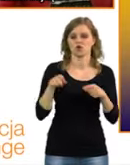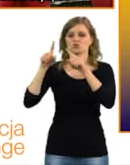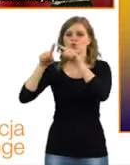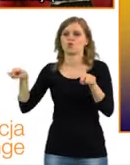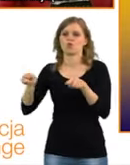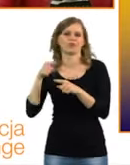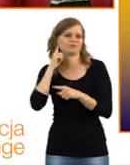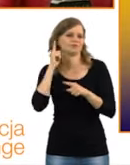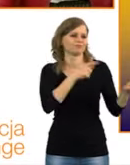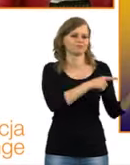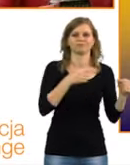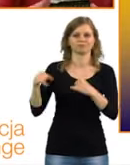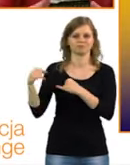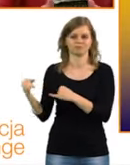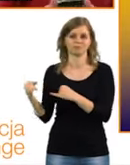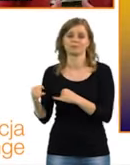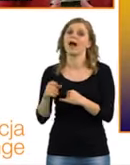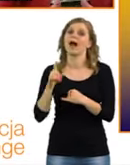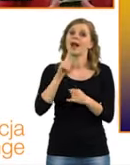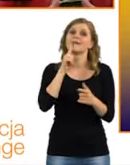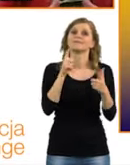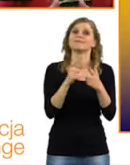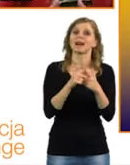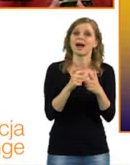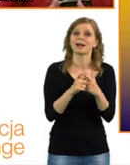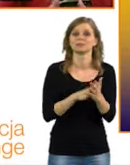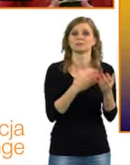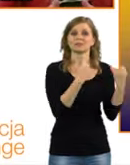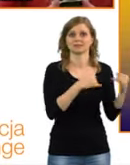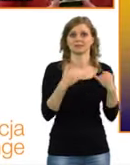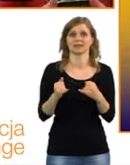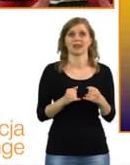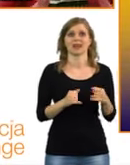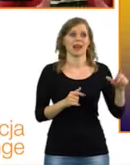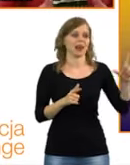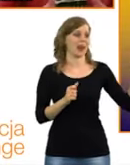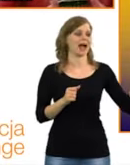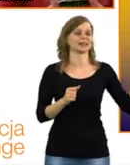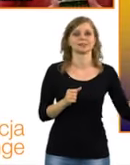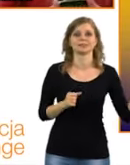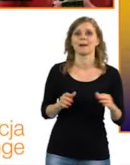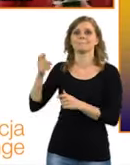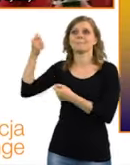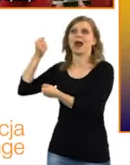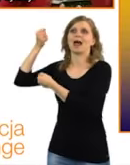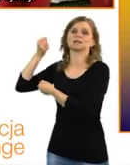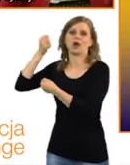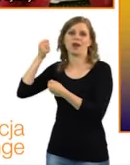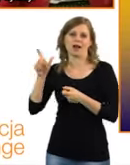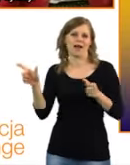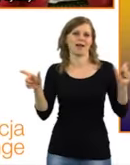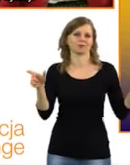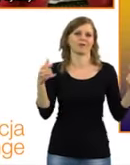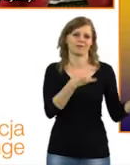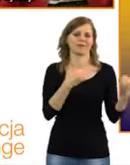i trójkącik, ale wyrazy, które różnią się od siebie, las i parasolka.